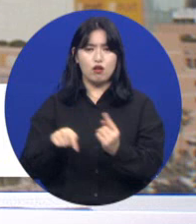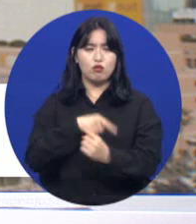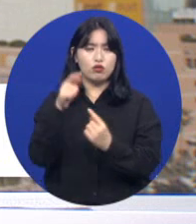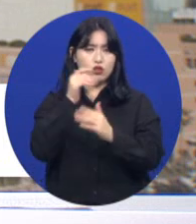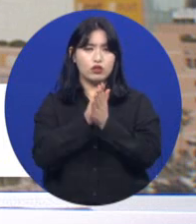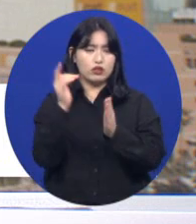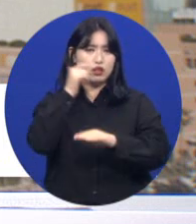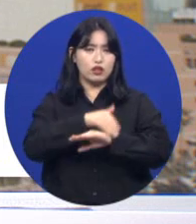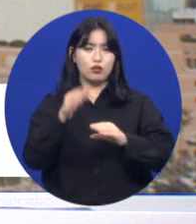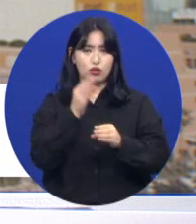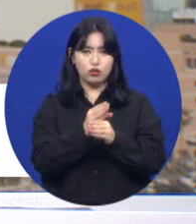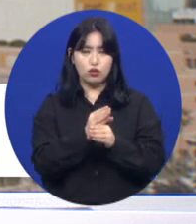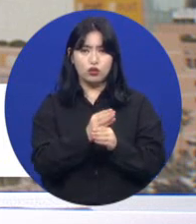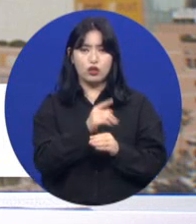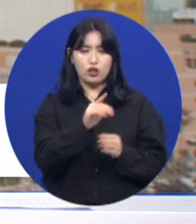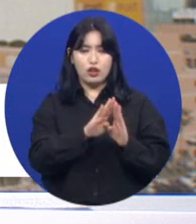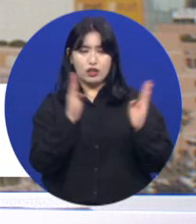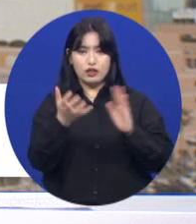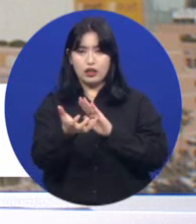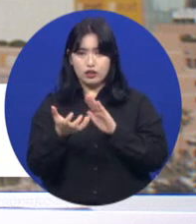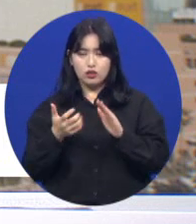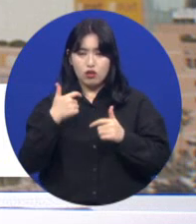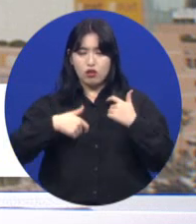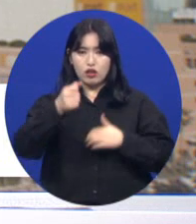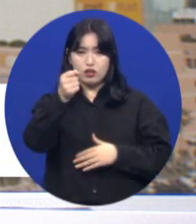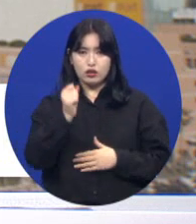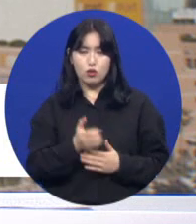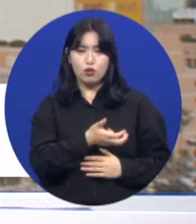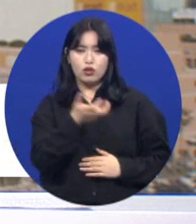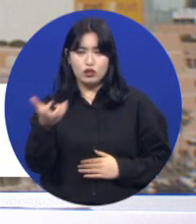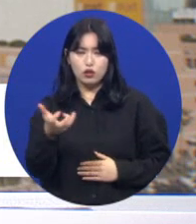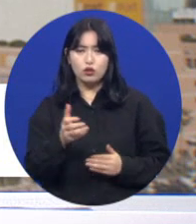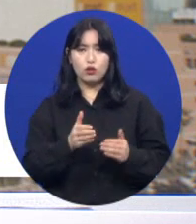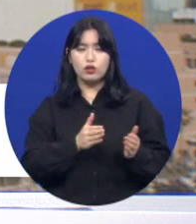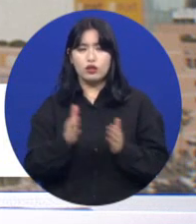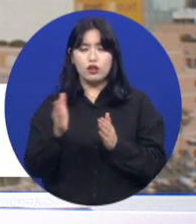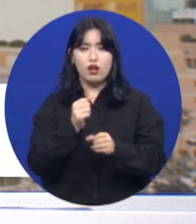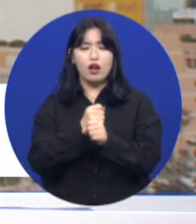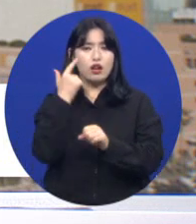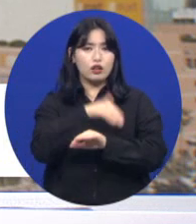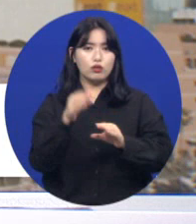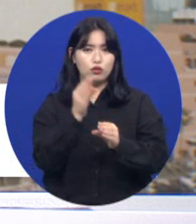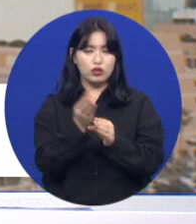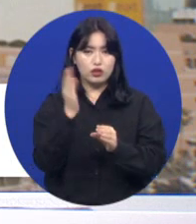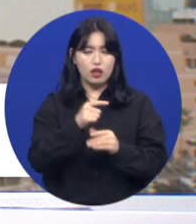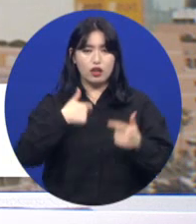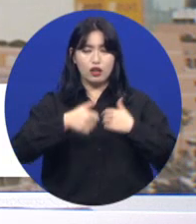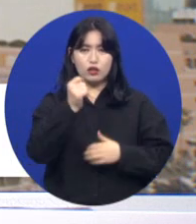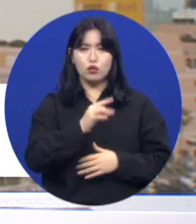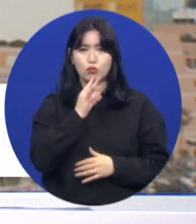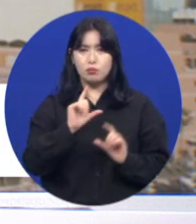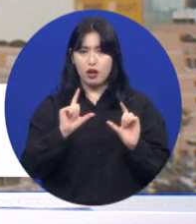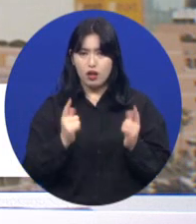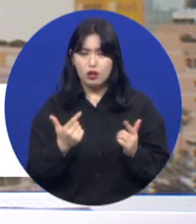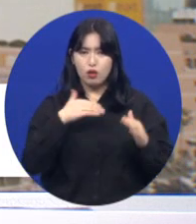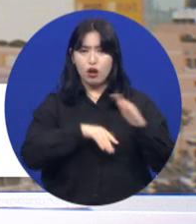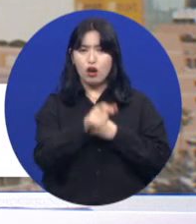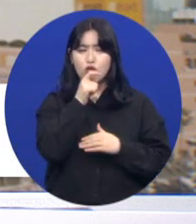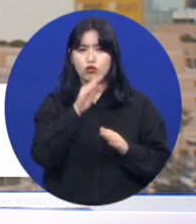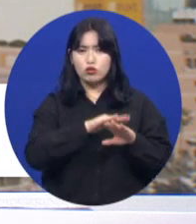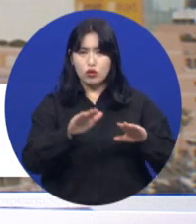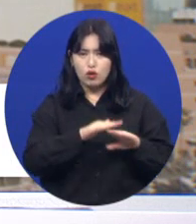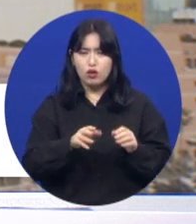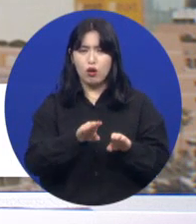시작합니다. 개장과 함께 본격적인 카지노 이전 준비도 이루어지는데요. 카지노뿐만 아니라 하수 처리와